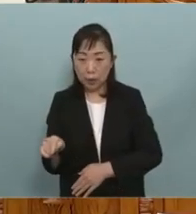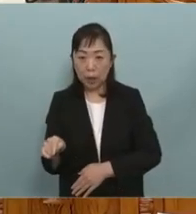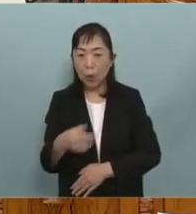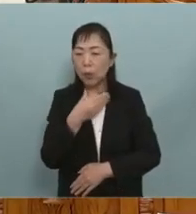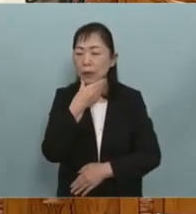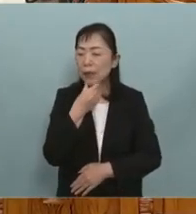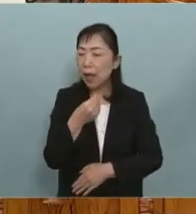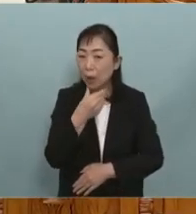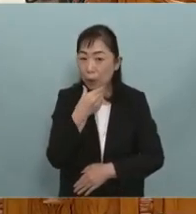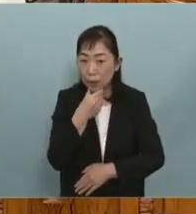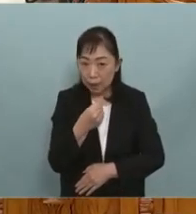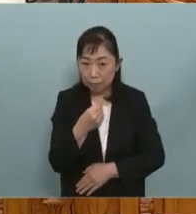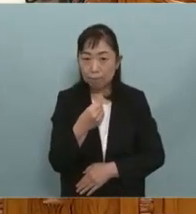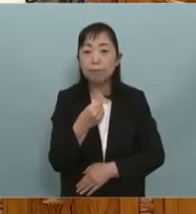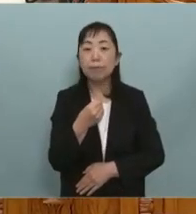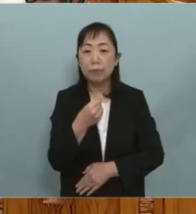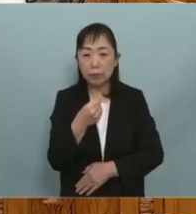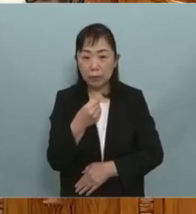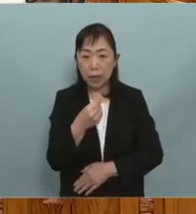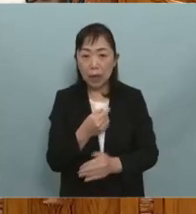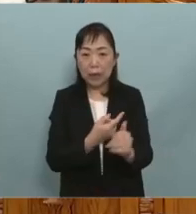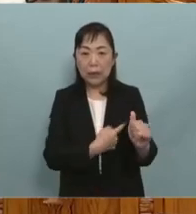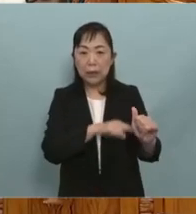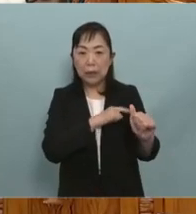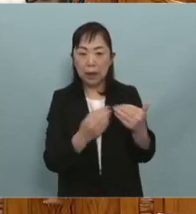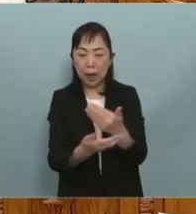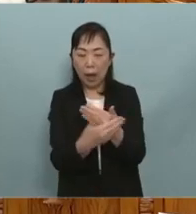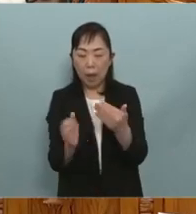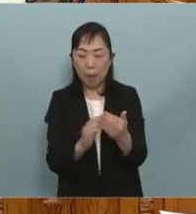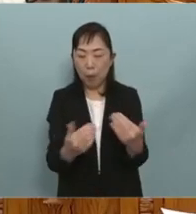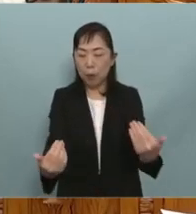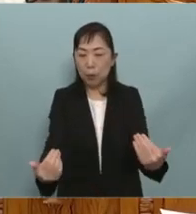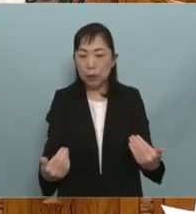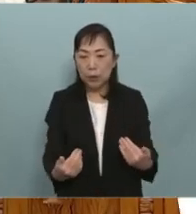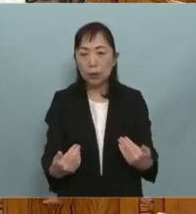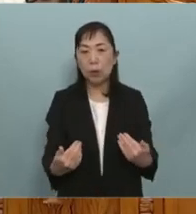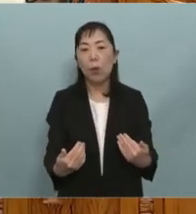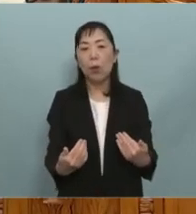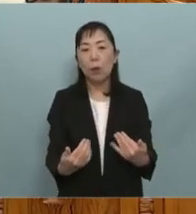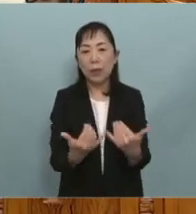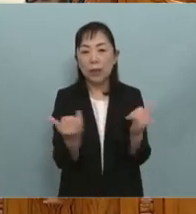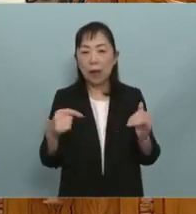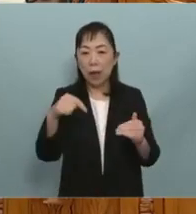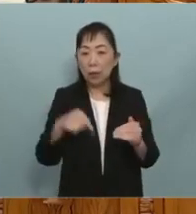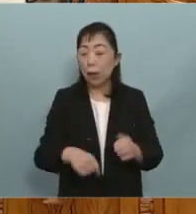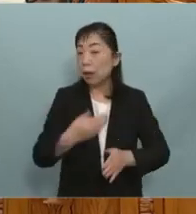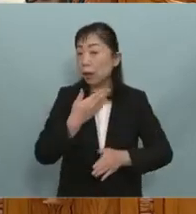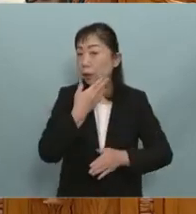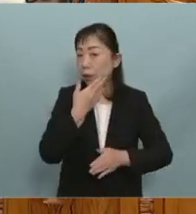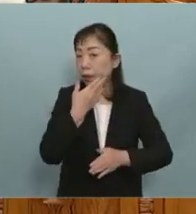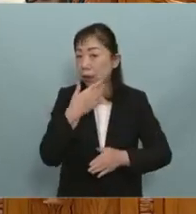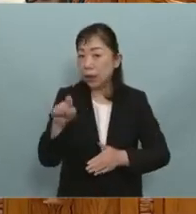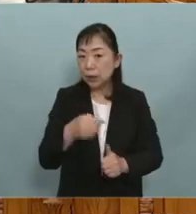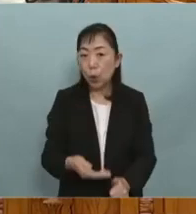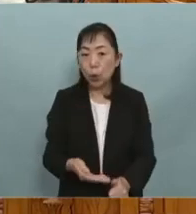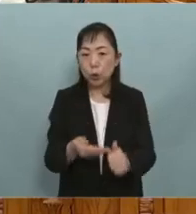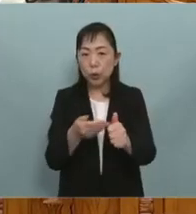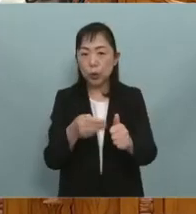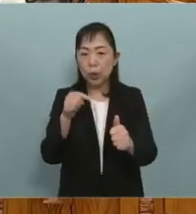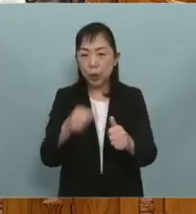幸せそして人権が守られる社会にしていかなければなりません人作りこそ